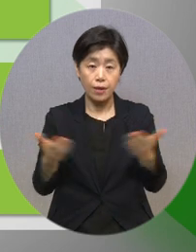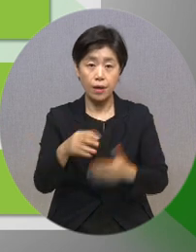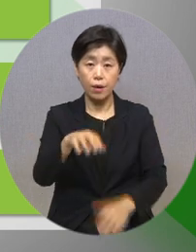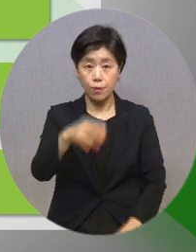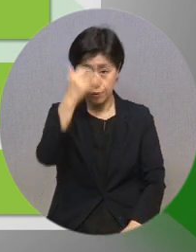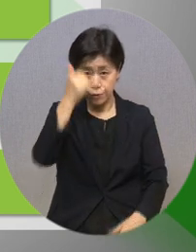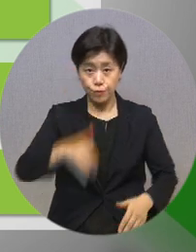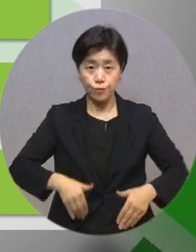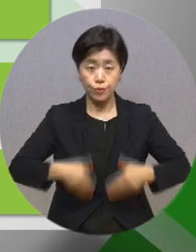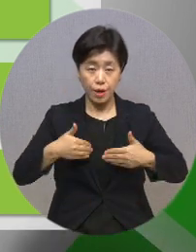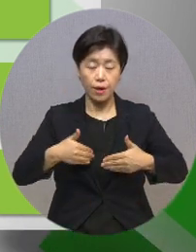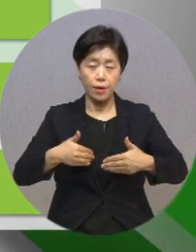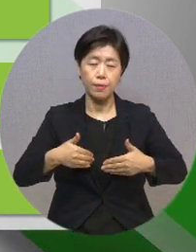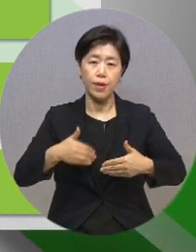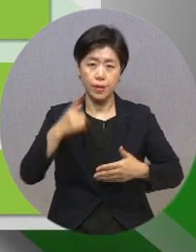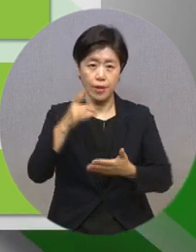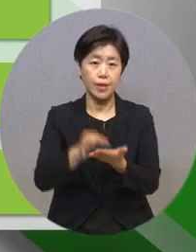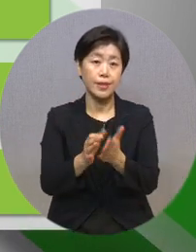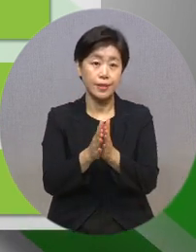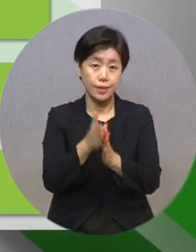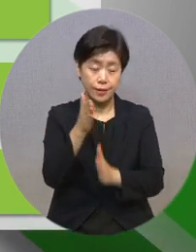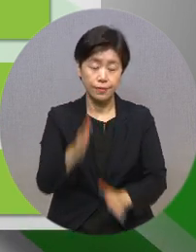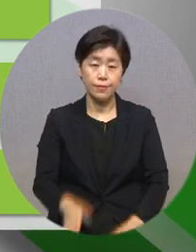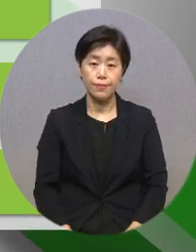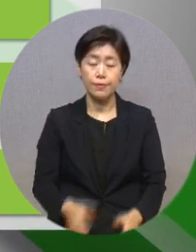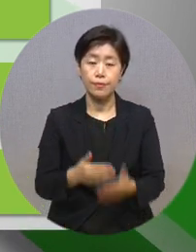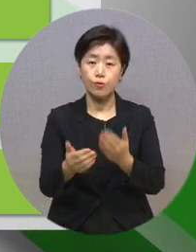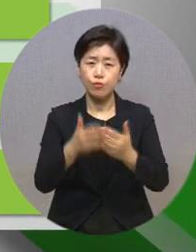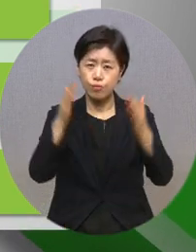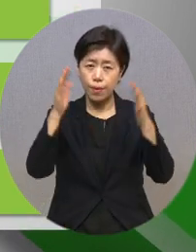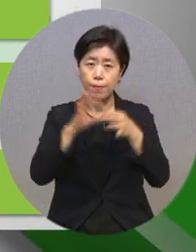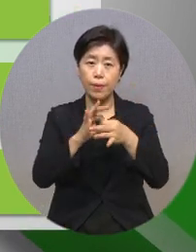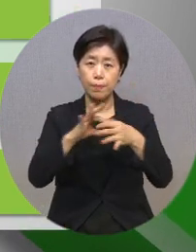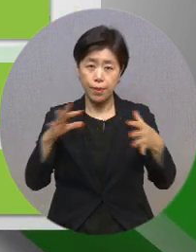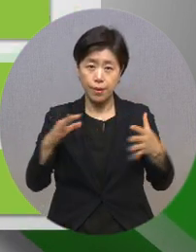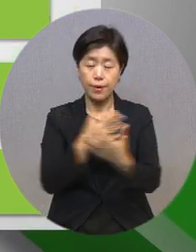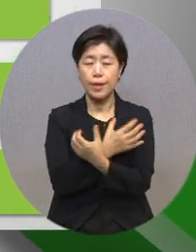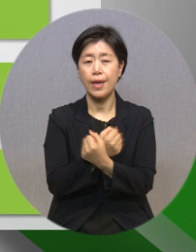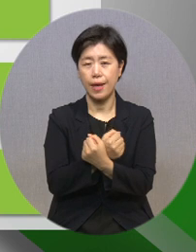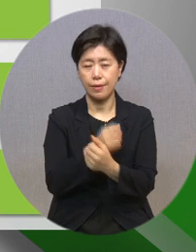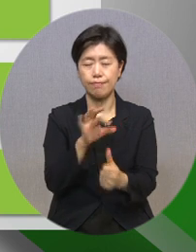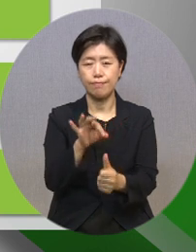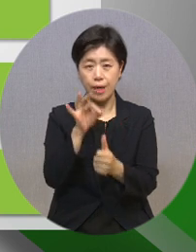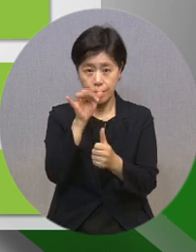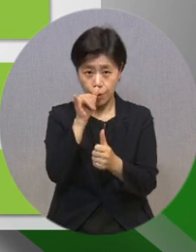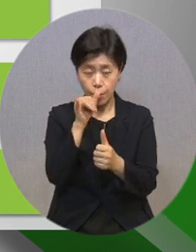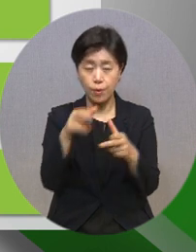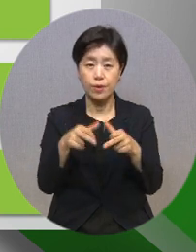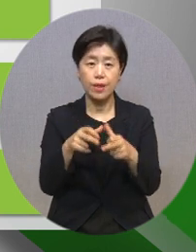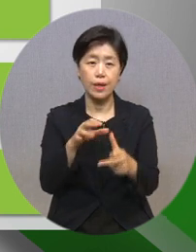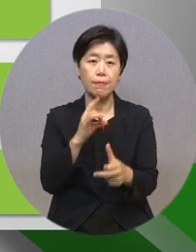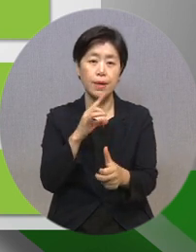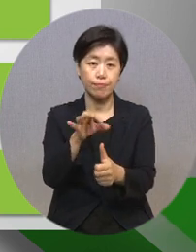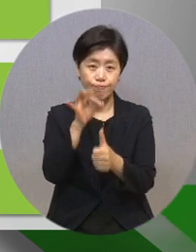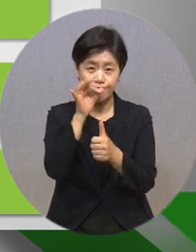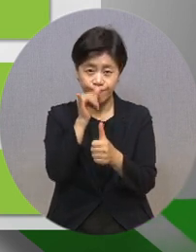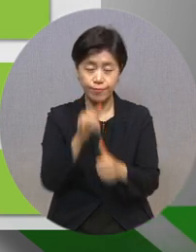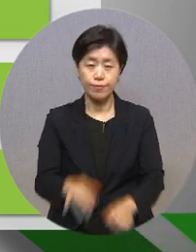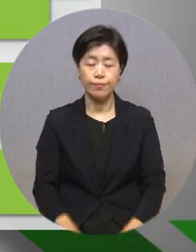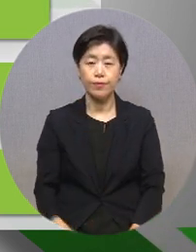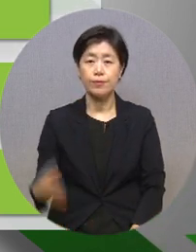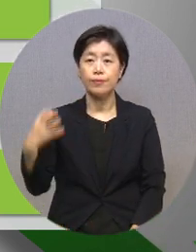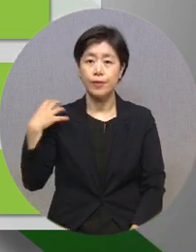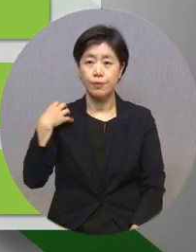충남 천안시입니다. 경력과 학력은 무관하며 계약직을 모집합니다. 장애인만 채용하며